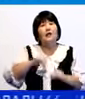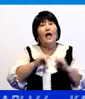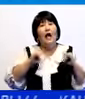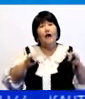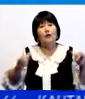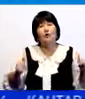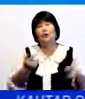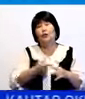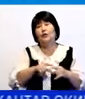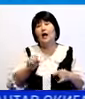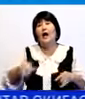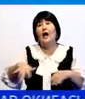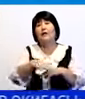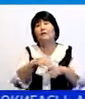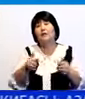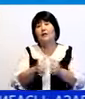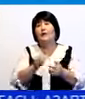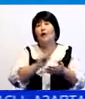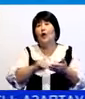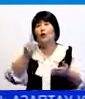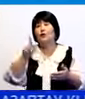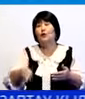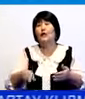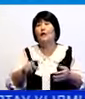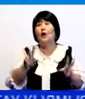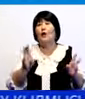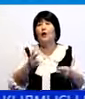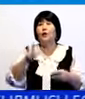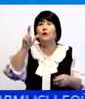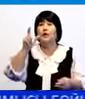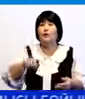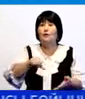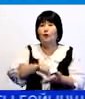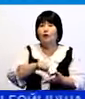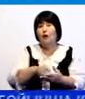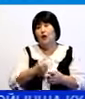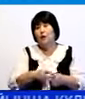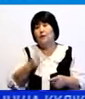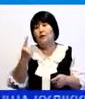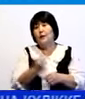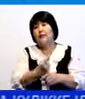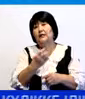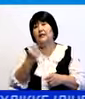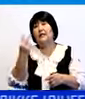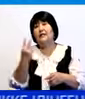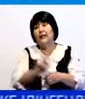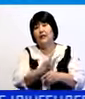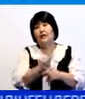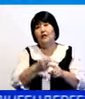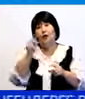ретте ассамблея жанындағы журналистер мен сарапшылар клубының мүшелері осы бір реттік және де екі реттік